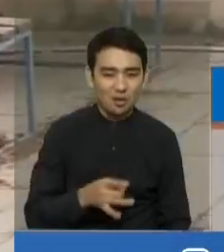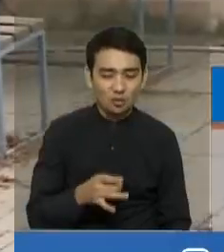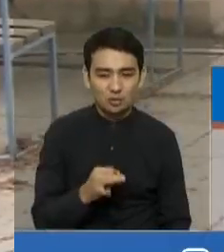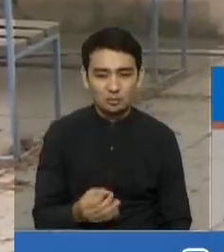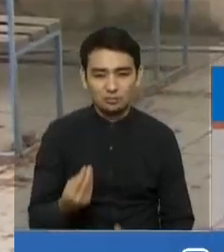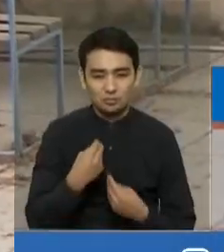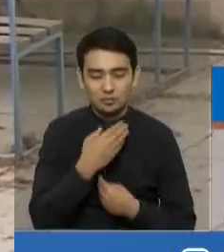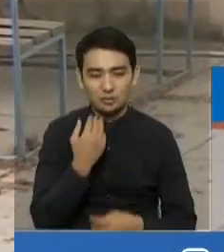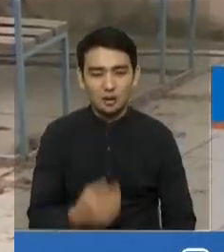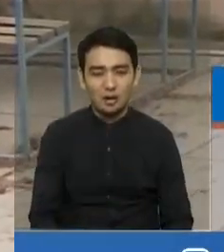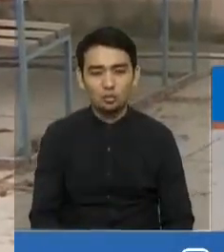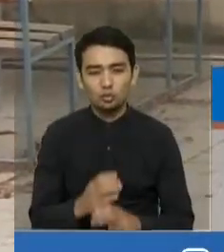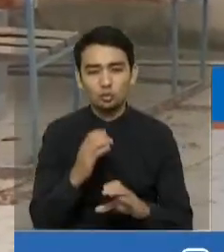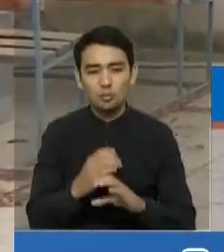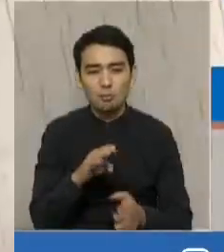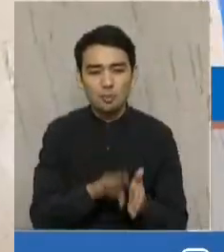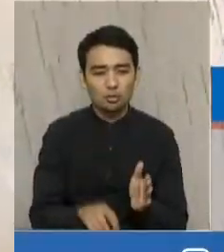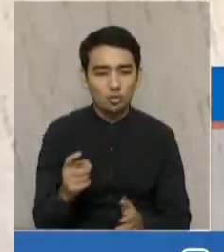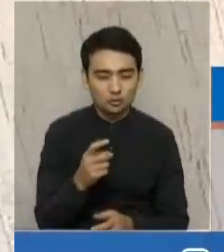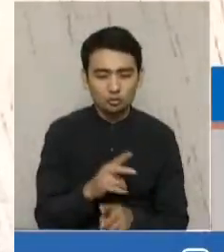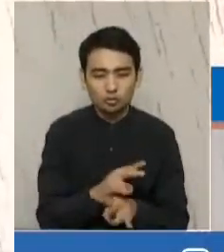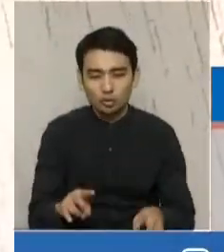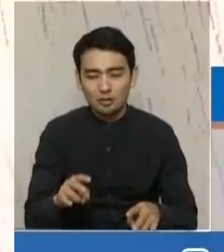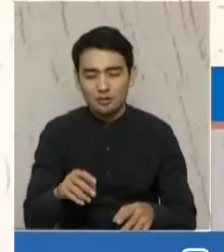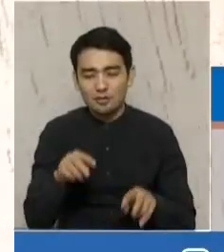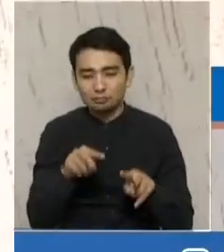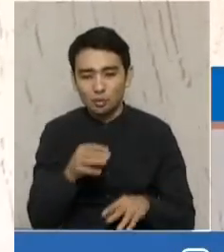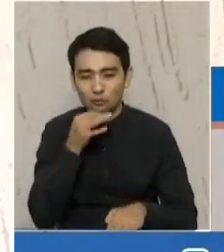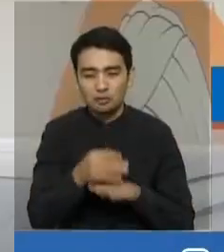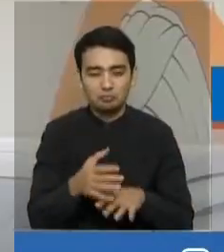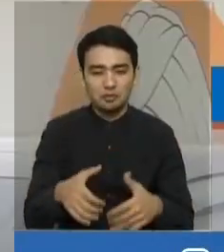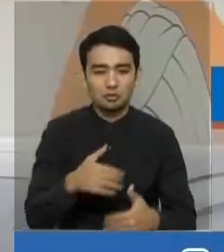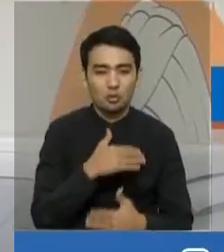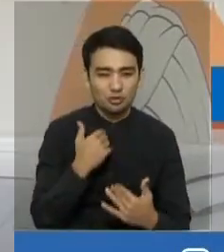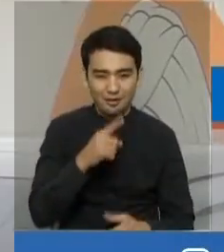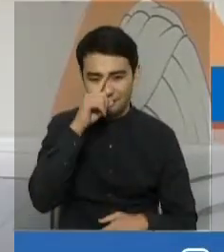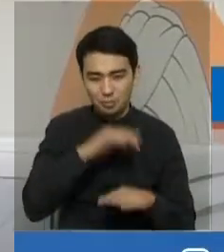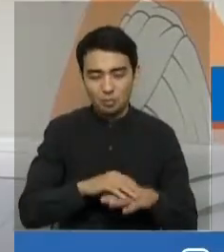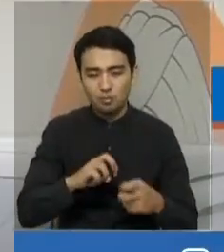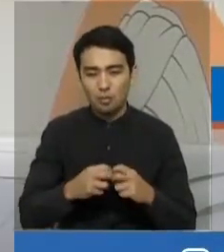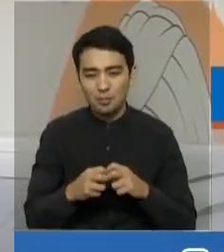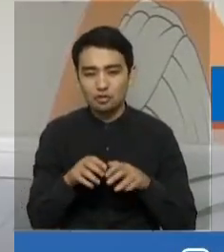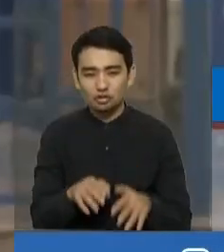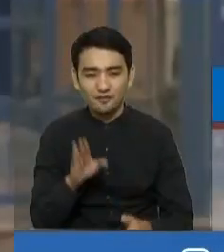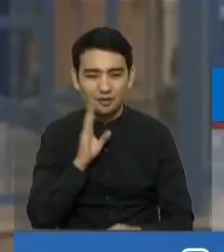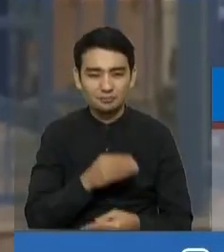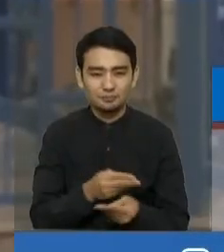нет. Выяснилось, что труба бесхозная, брать ее на баланс никто не собирается. При этом в Акимате уже решают проблему с подачей